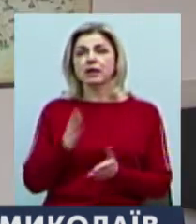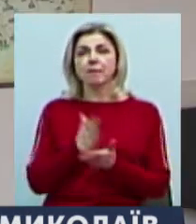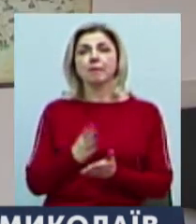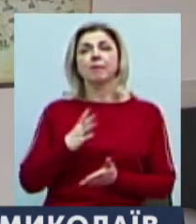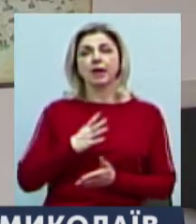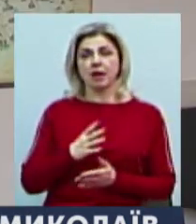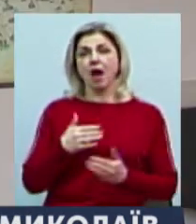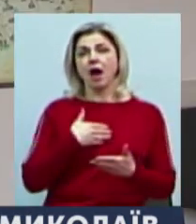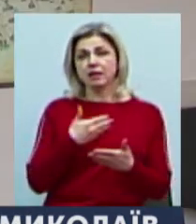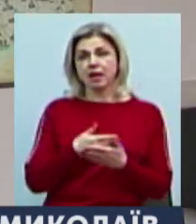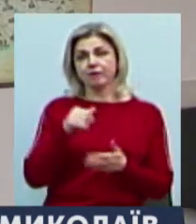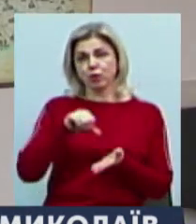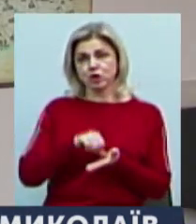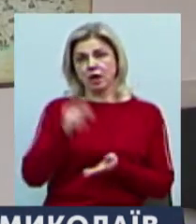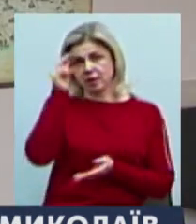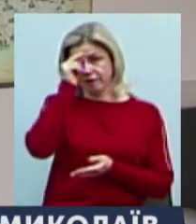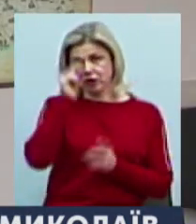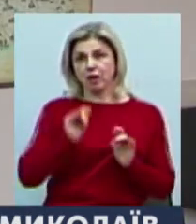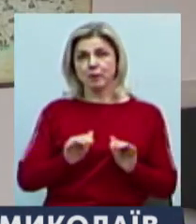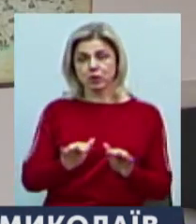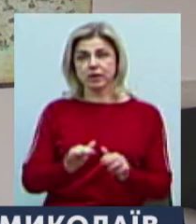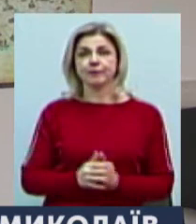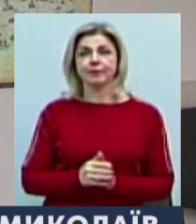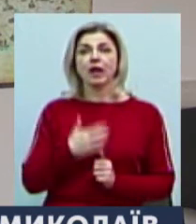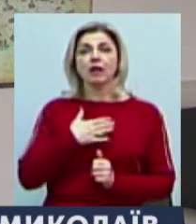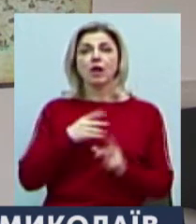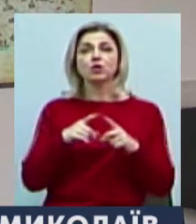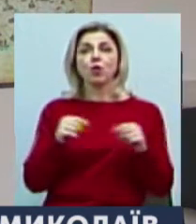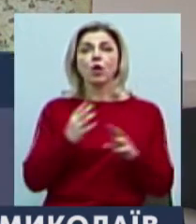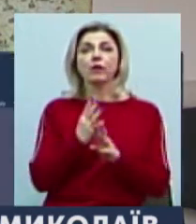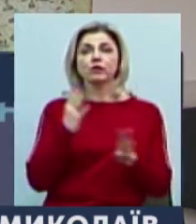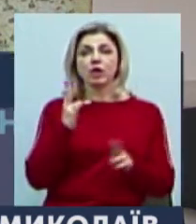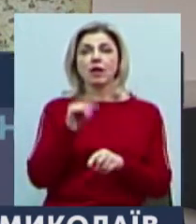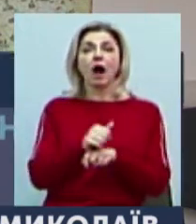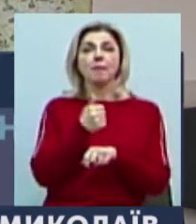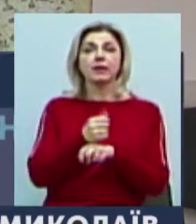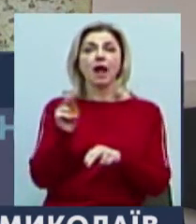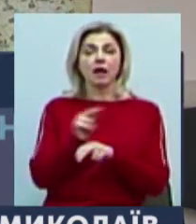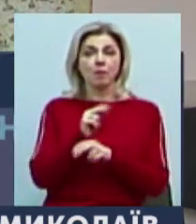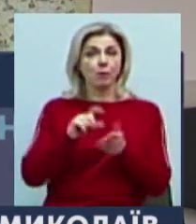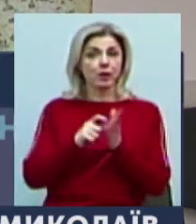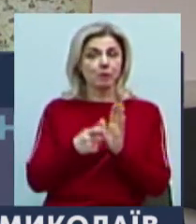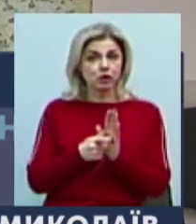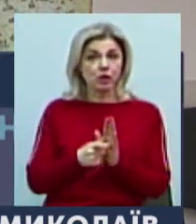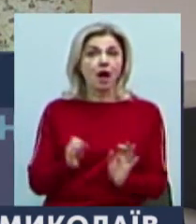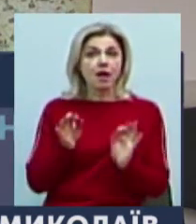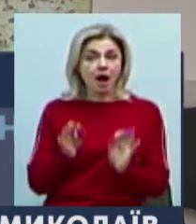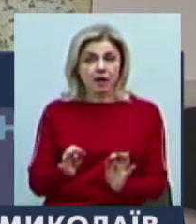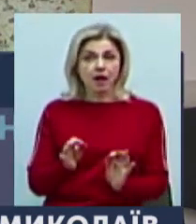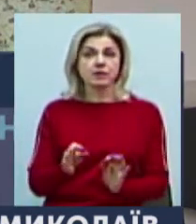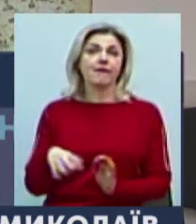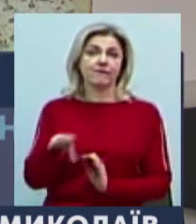активними учасниками навчального процесу. Наша школа стоїть в черзі на капітальний ремонт приміщення. Якраз